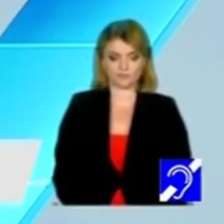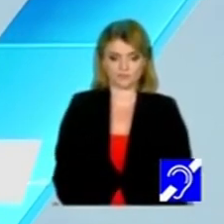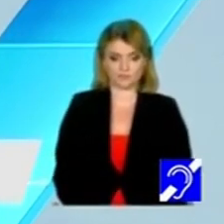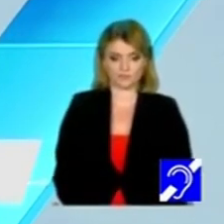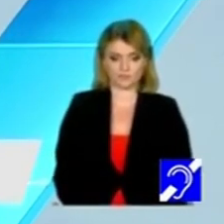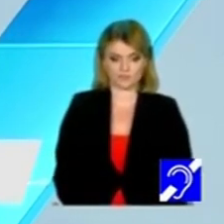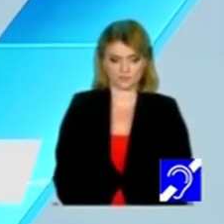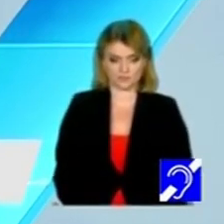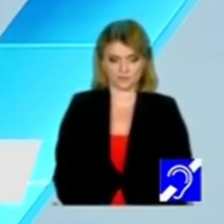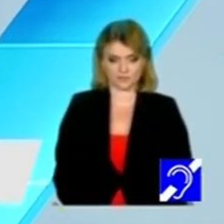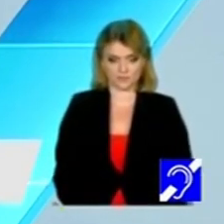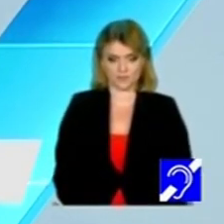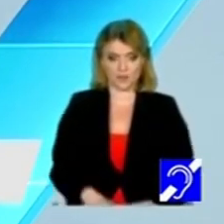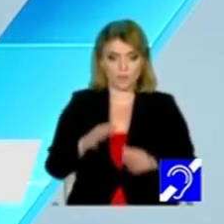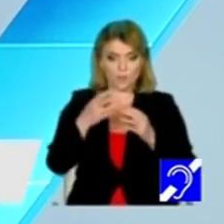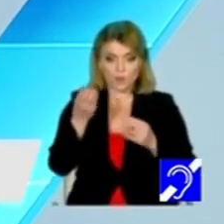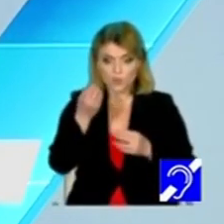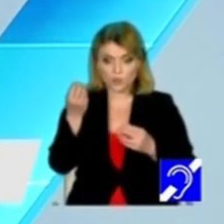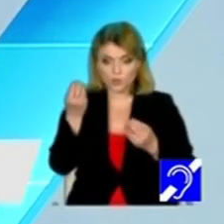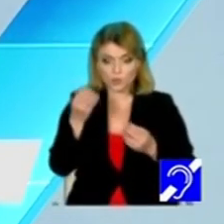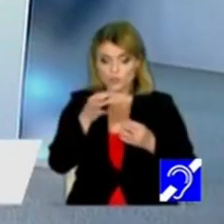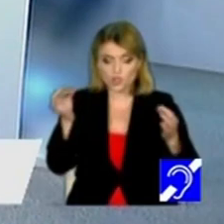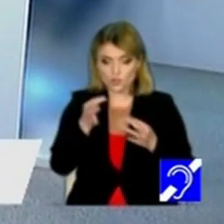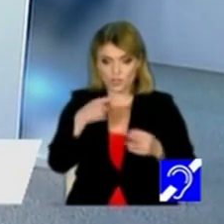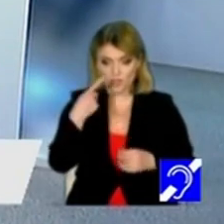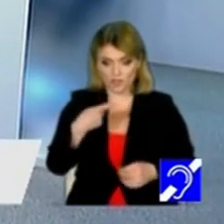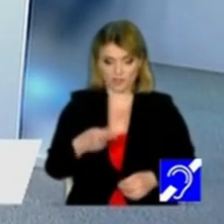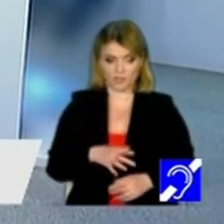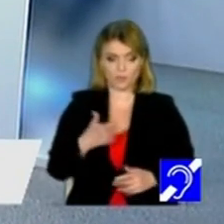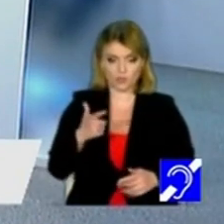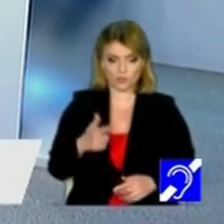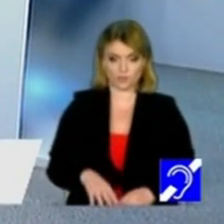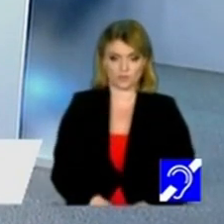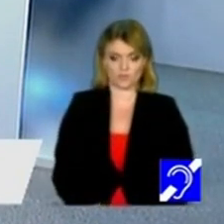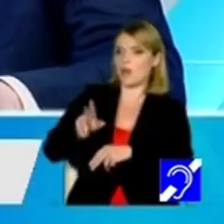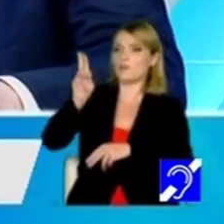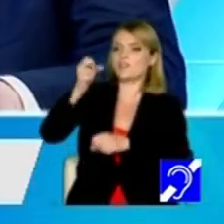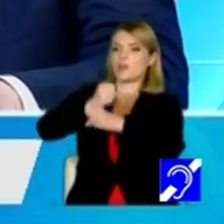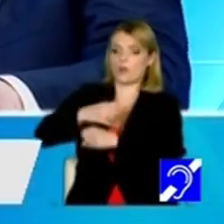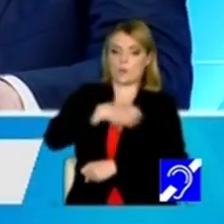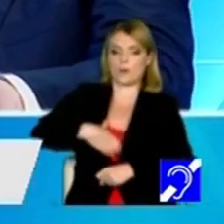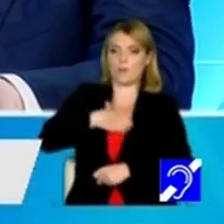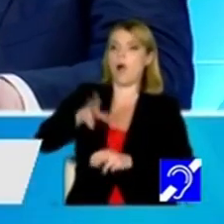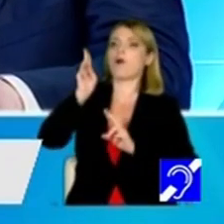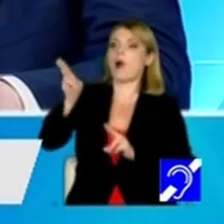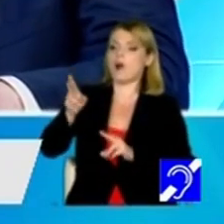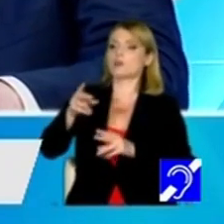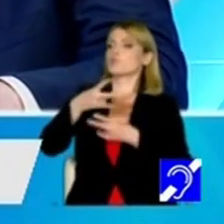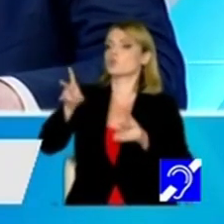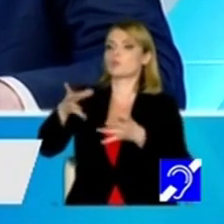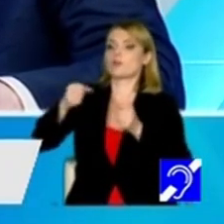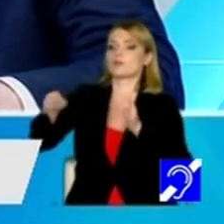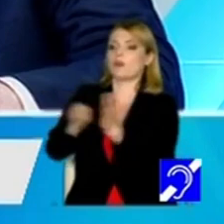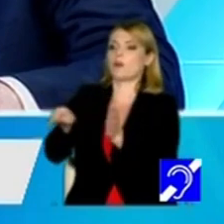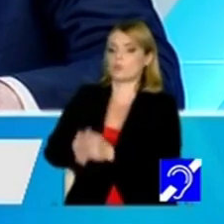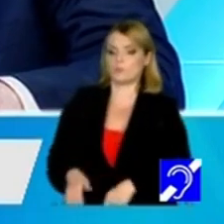și comentează când îl roagă Dodon. Dar aici nu a ieșit nici cu o poziție clară. Mulțumesc. Astăzi adică a fost răpit un